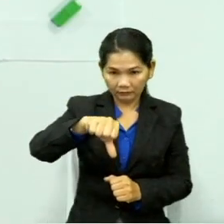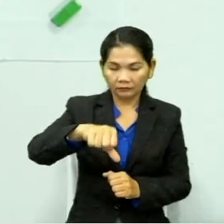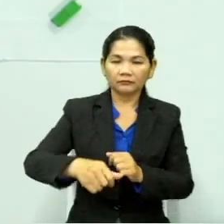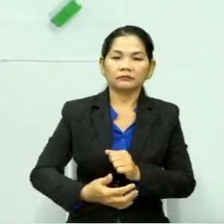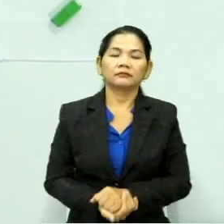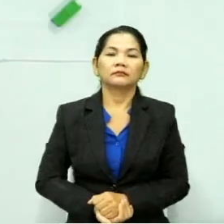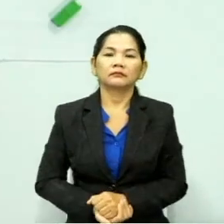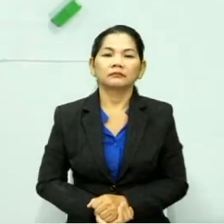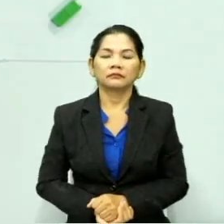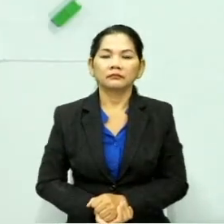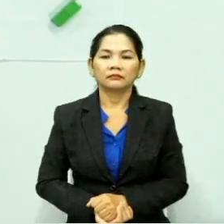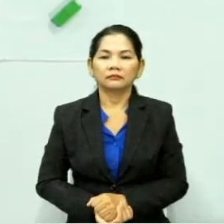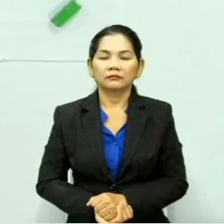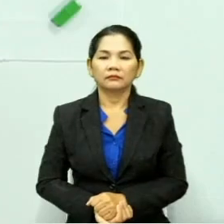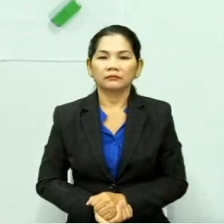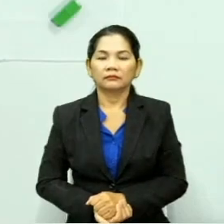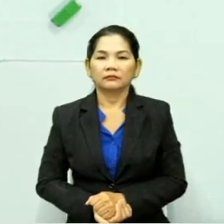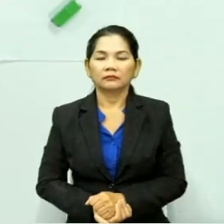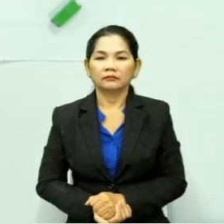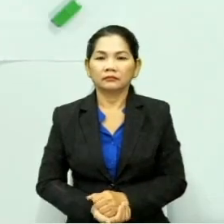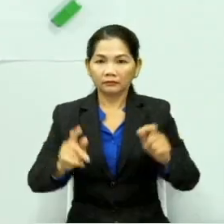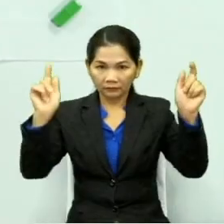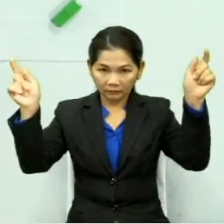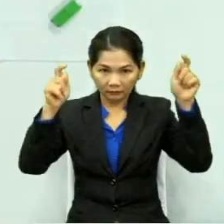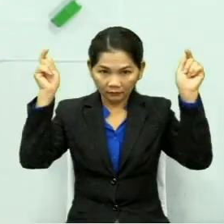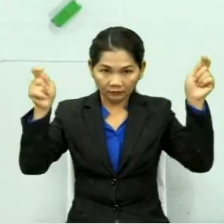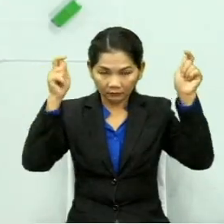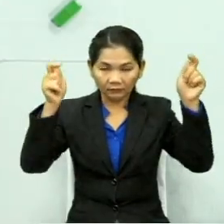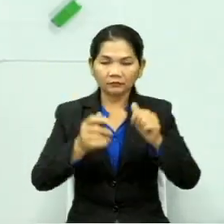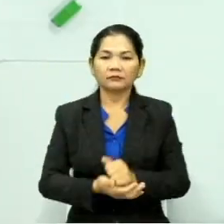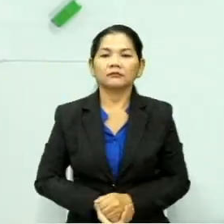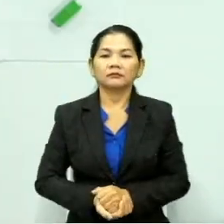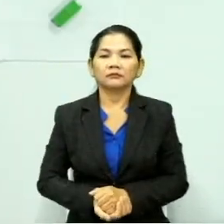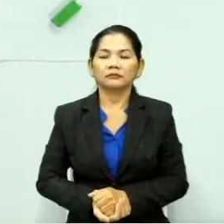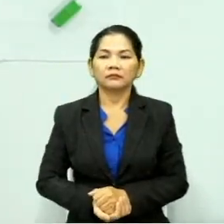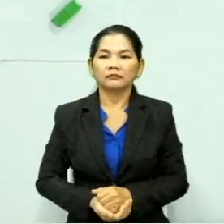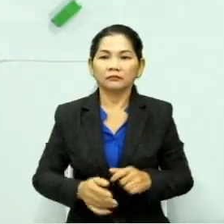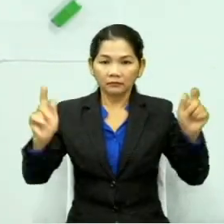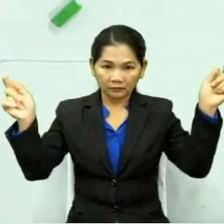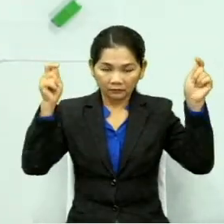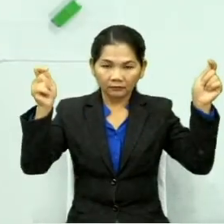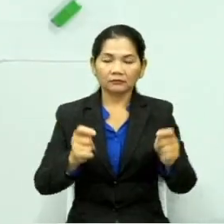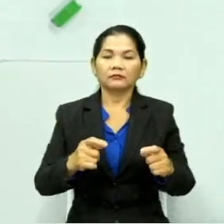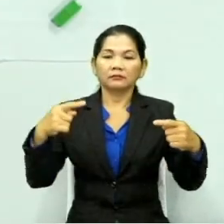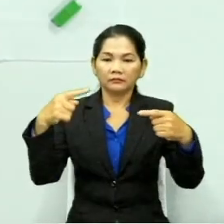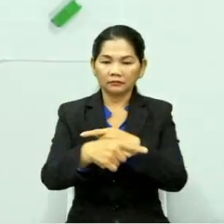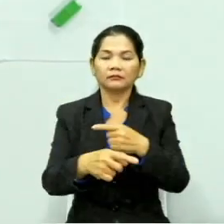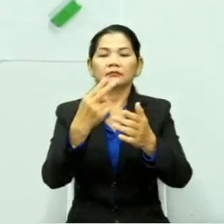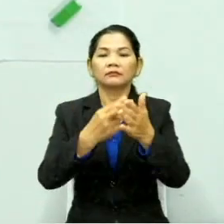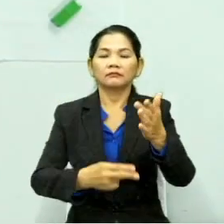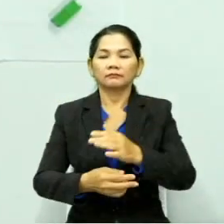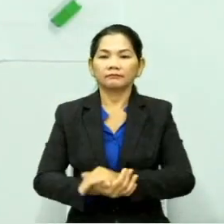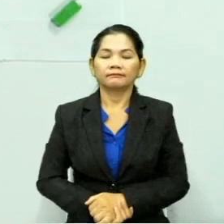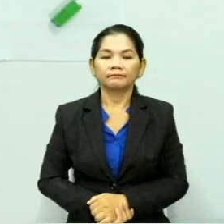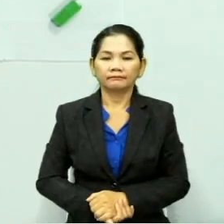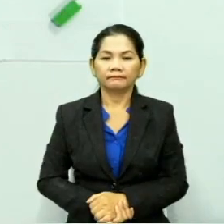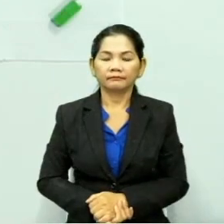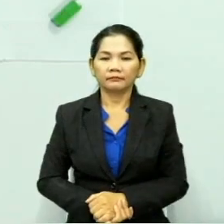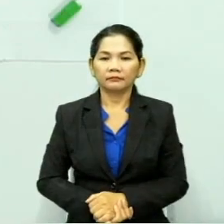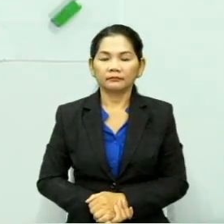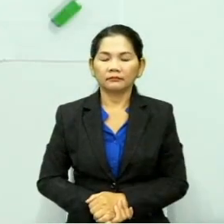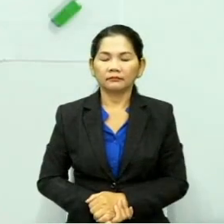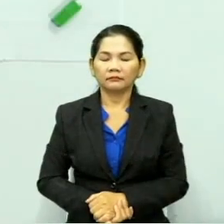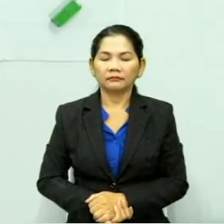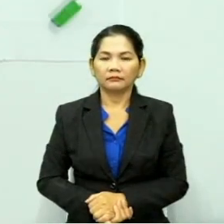cọ chả nó có chả cho bị bón nó còn chả bị bón chả tôi nâng ở vậy ta có chả con